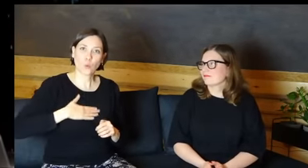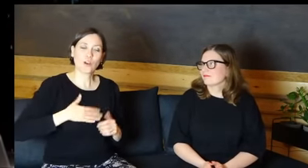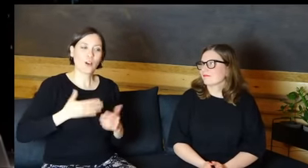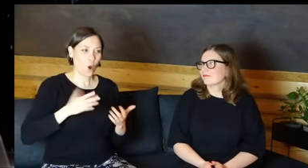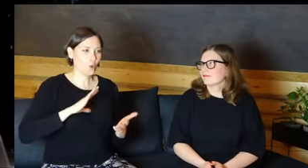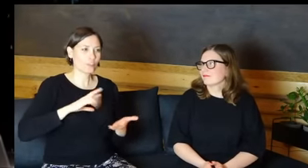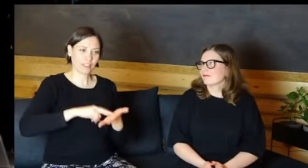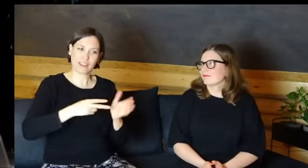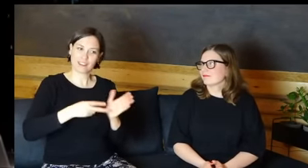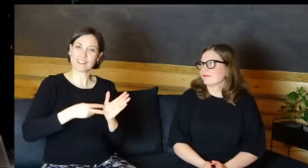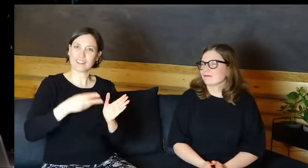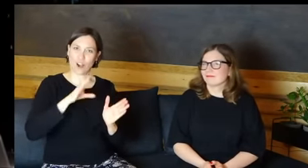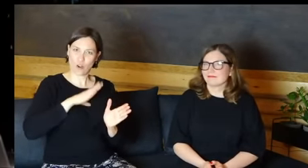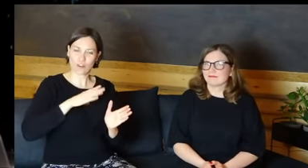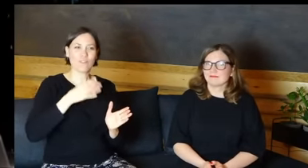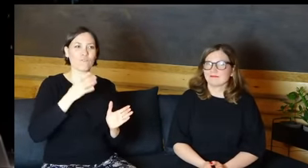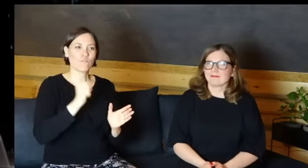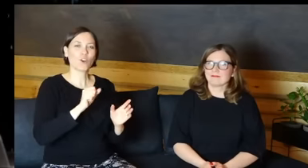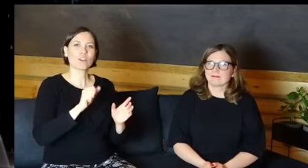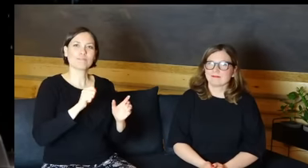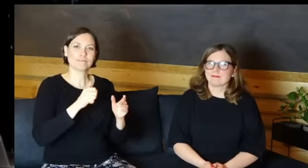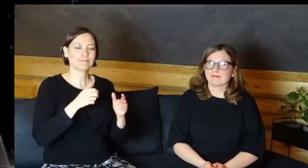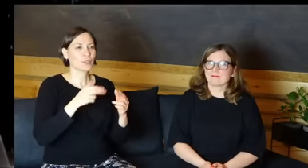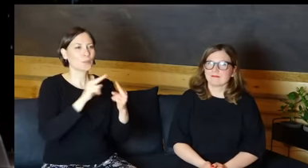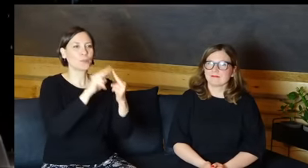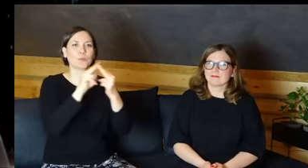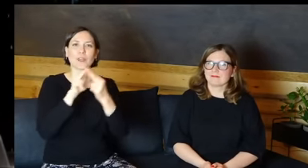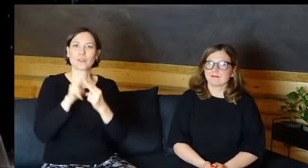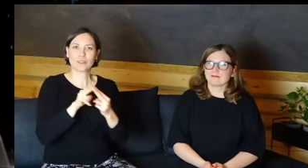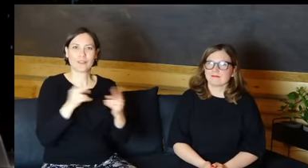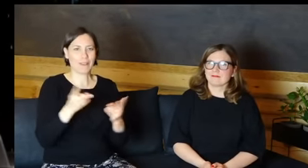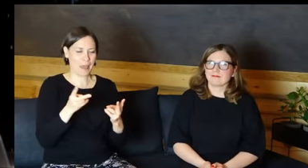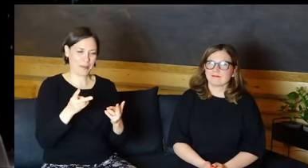niin sitten voidaan pitää yhteyttä edes tällaisen turvin.